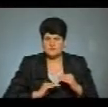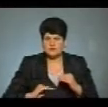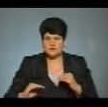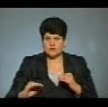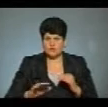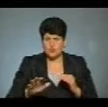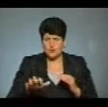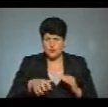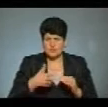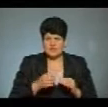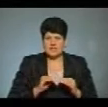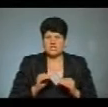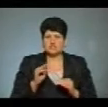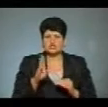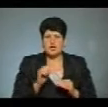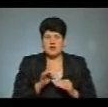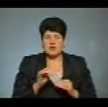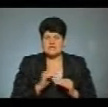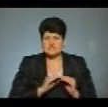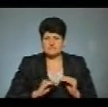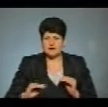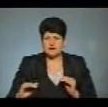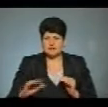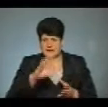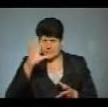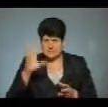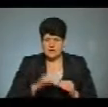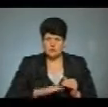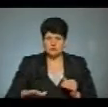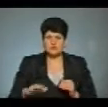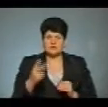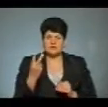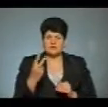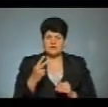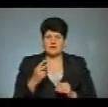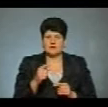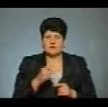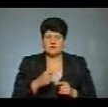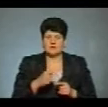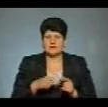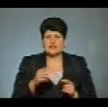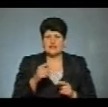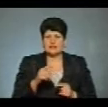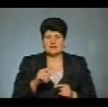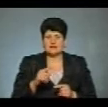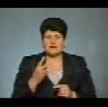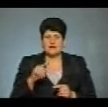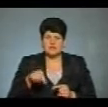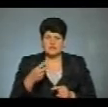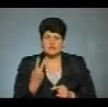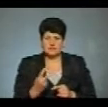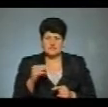ставимо шар асфальту на довжині на загальної площі 2,2 тисячі квадратних метрів. І на Лесі Українки